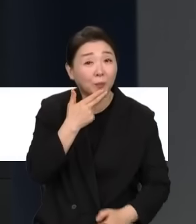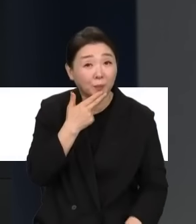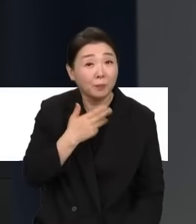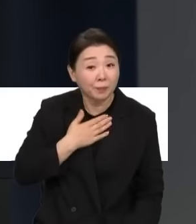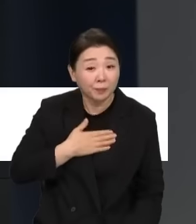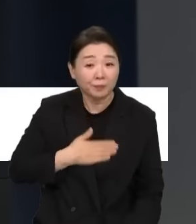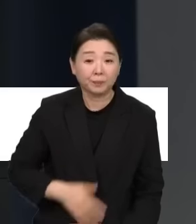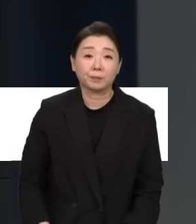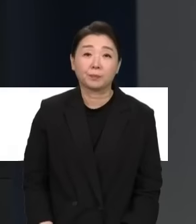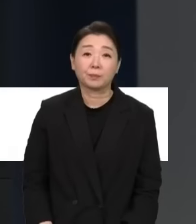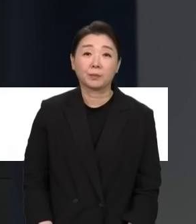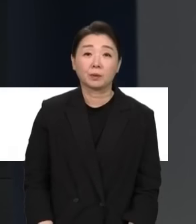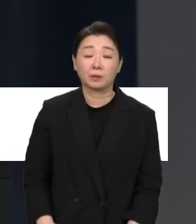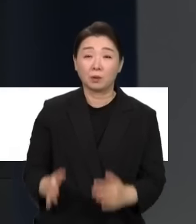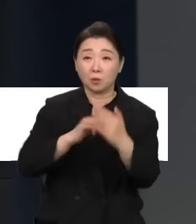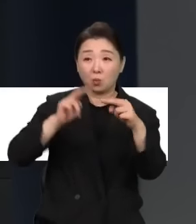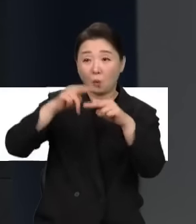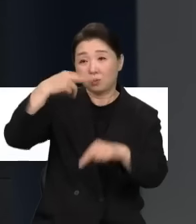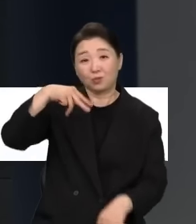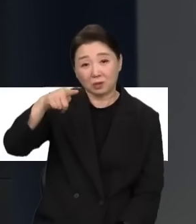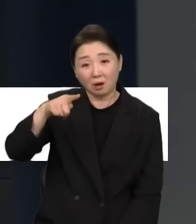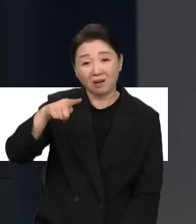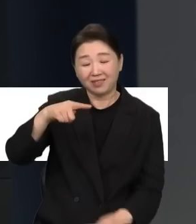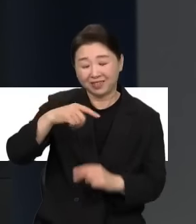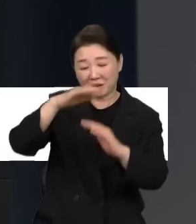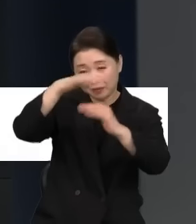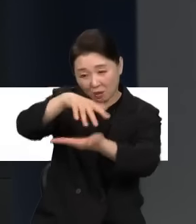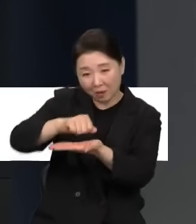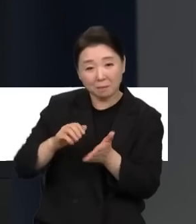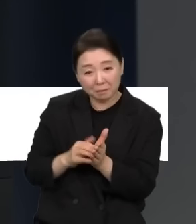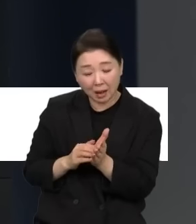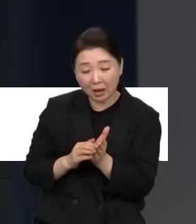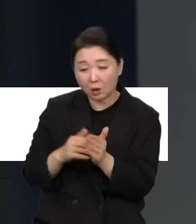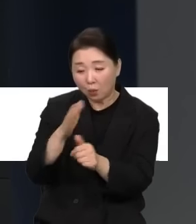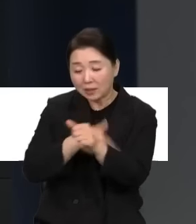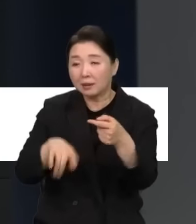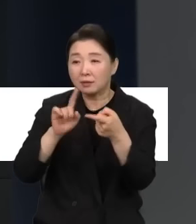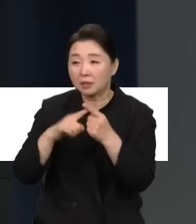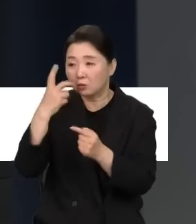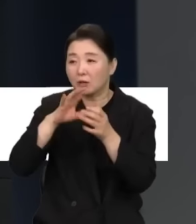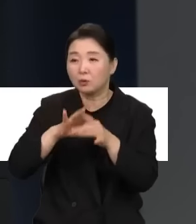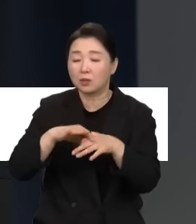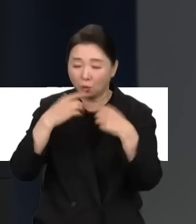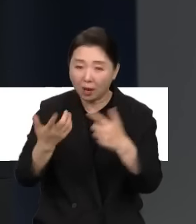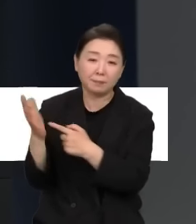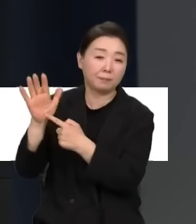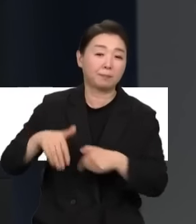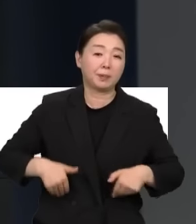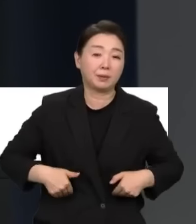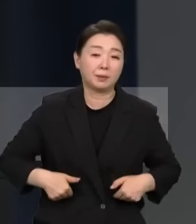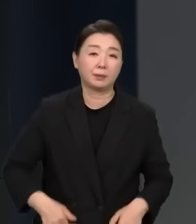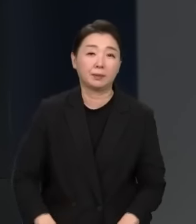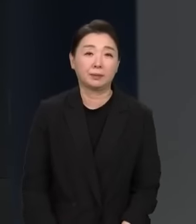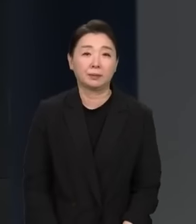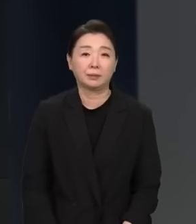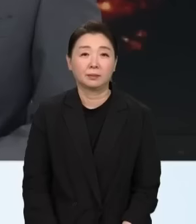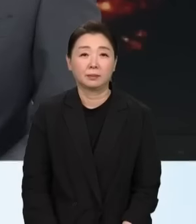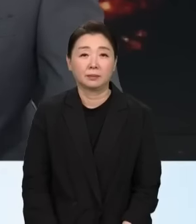공수처도 이런 녹취를 좀 입수를 했으니까 정황상 수사를 통해서이 진실을 규명할 필요가 있다 이런 문제 제기를 하고 있는